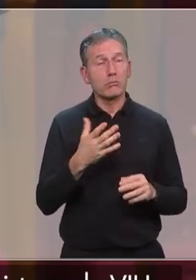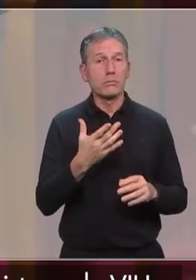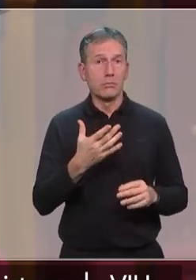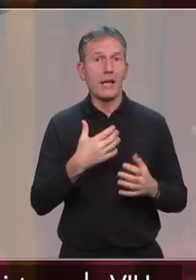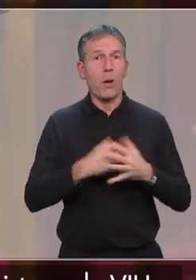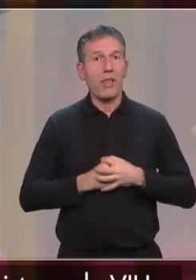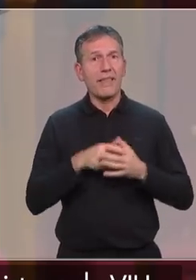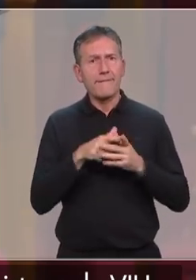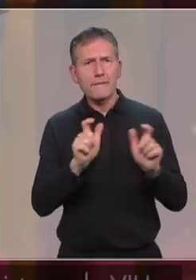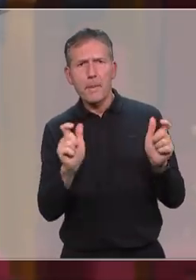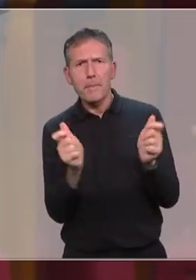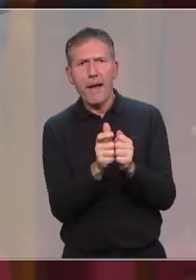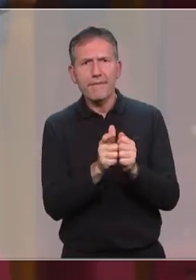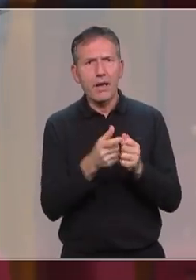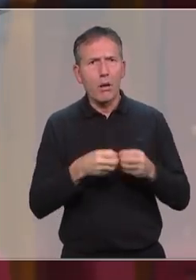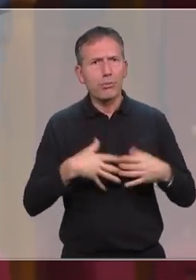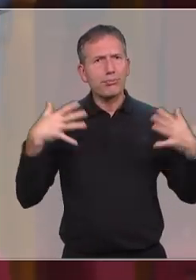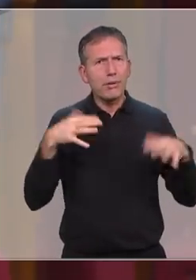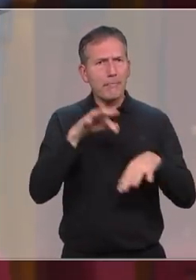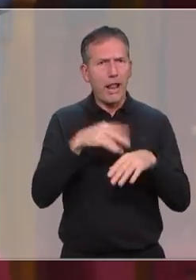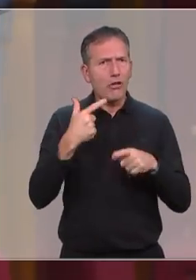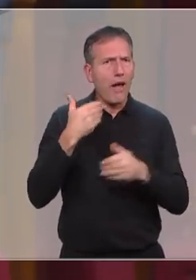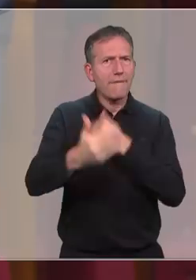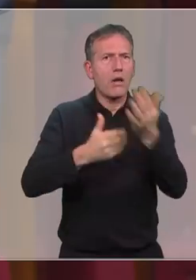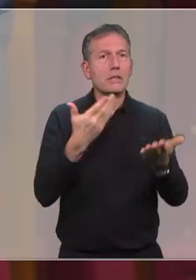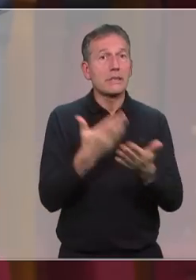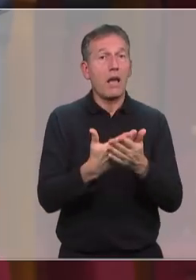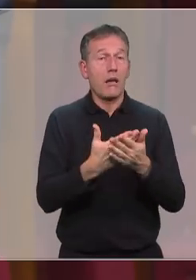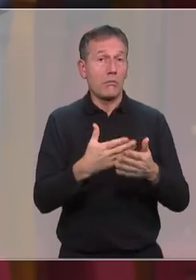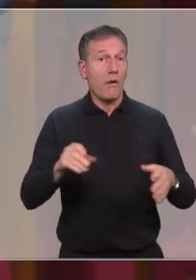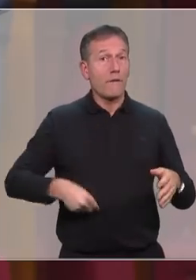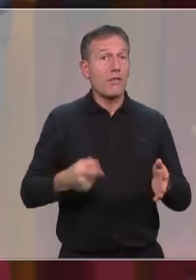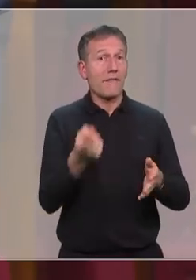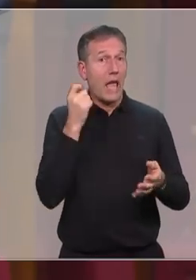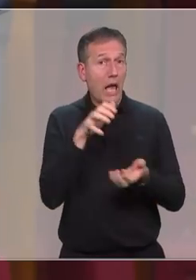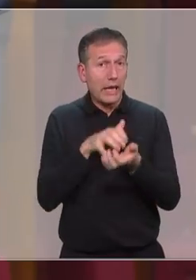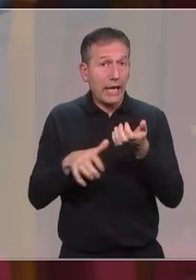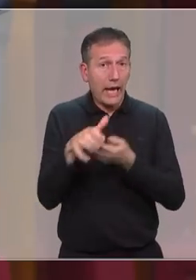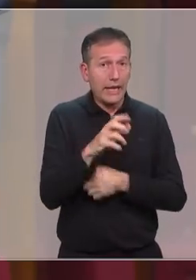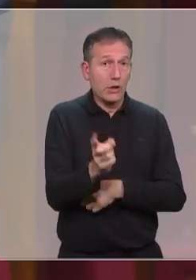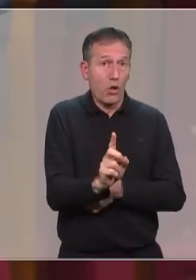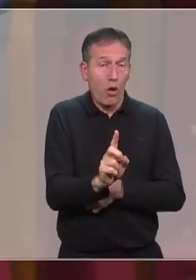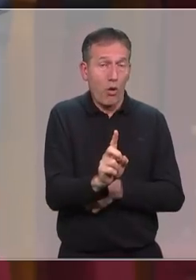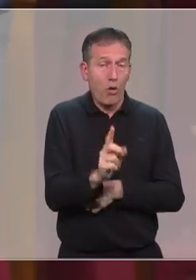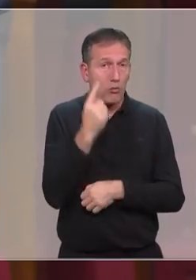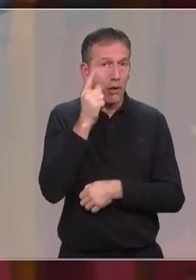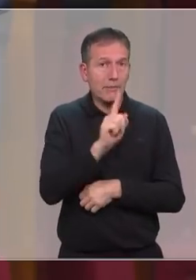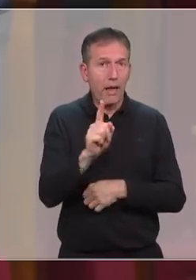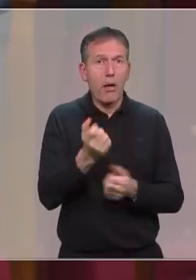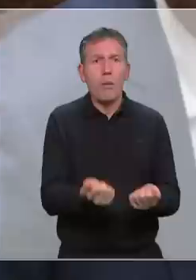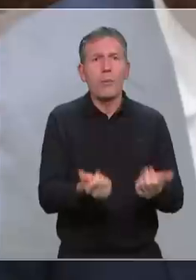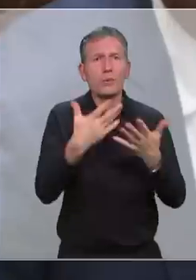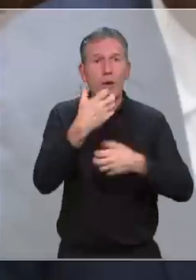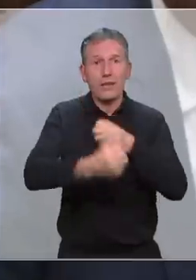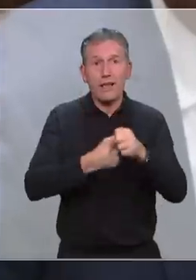diagnostiqués avec une infection avancée. La faute à la crise ? Pas seulement, et en tout cas, je ne le pense pas. Depuis plusieurs années,